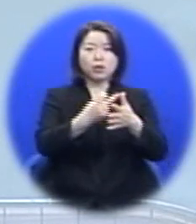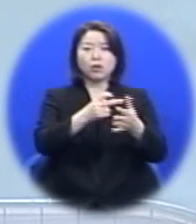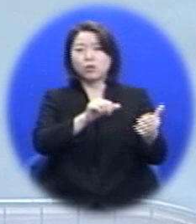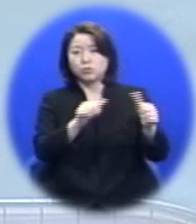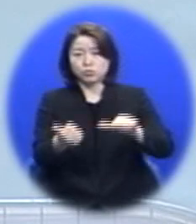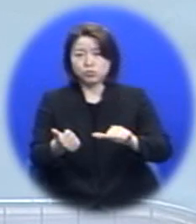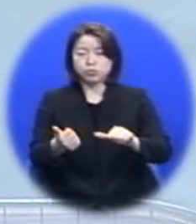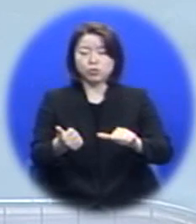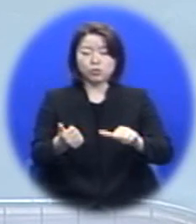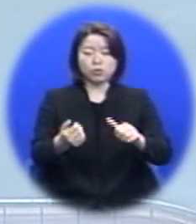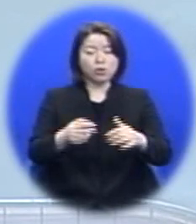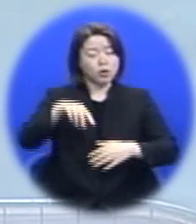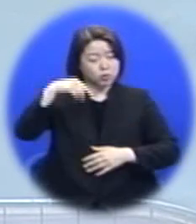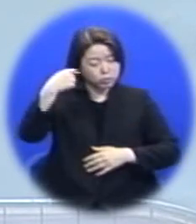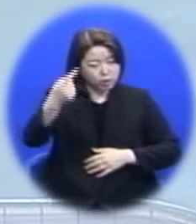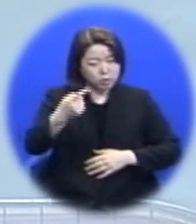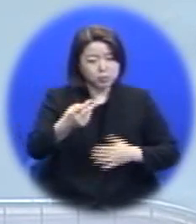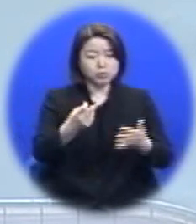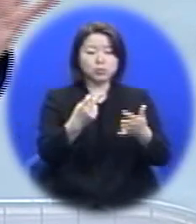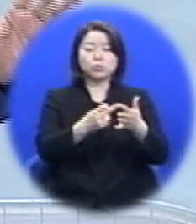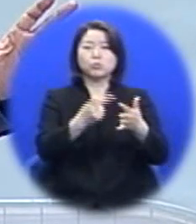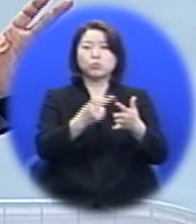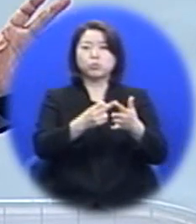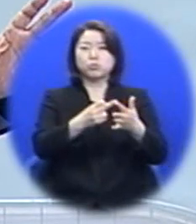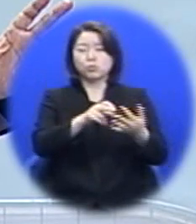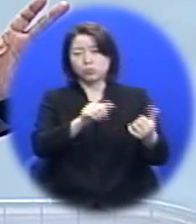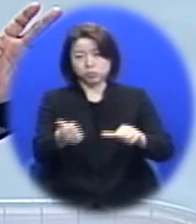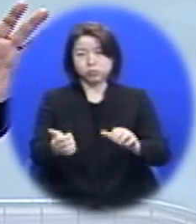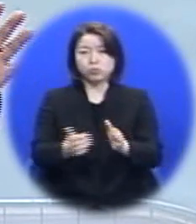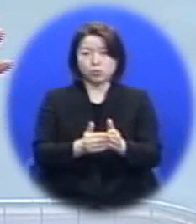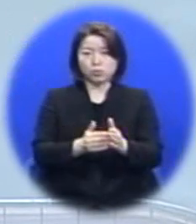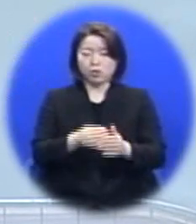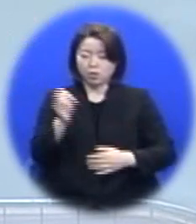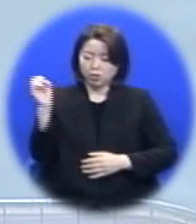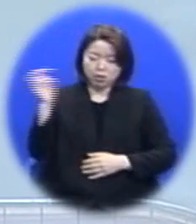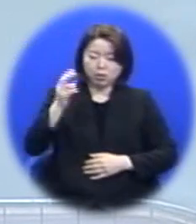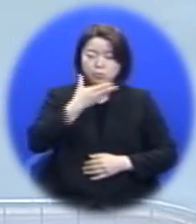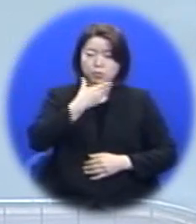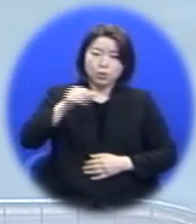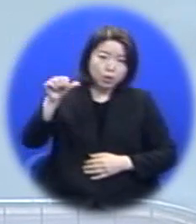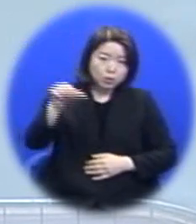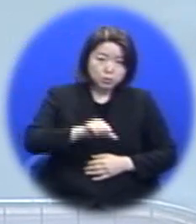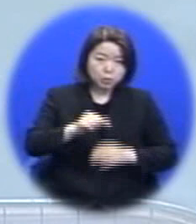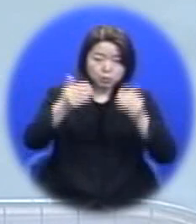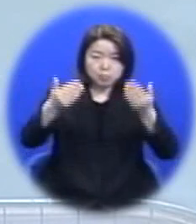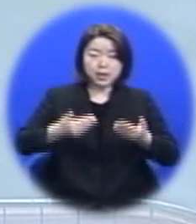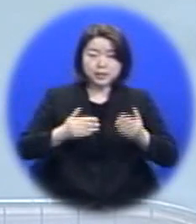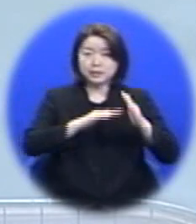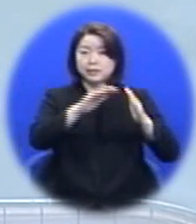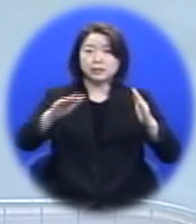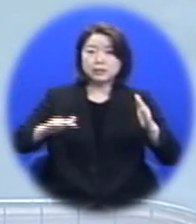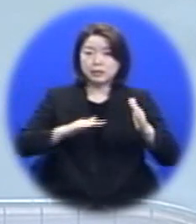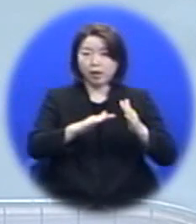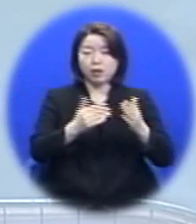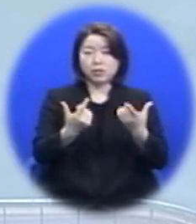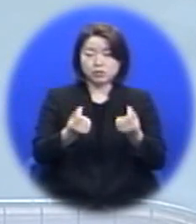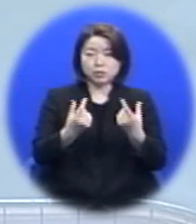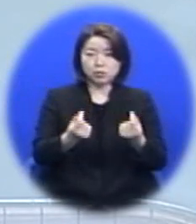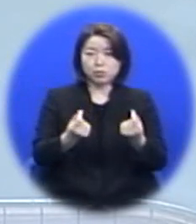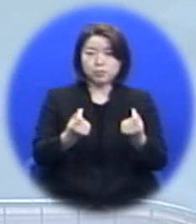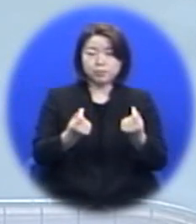둘째 아들도 죽었습니다. 갑자기 저주받은 가정처럼 과부 셋만